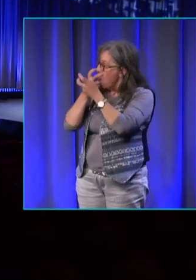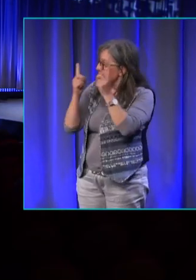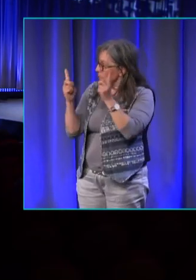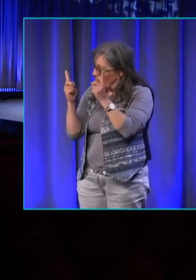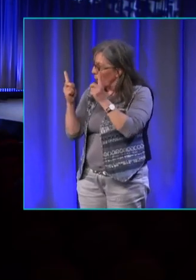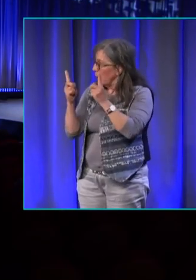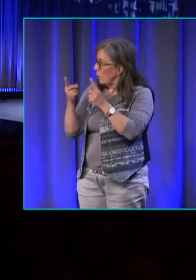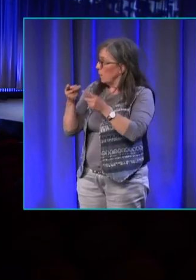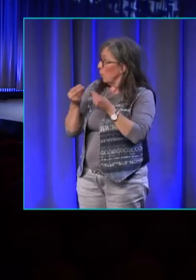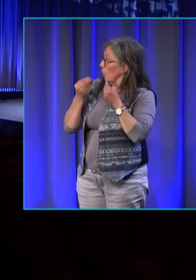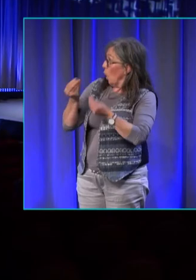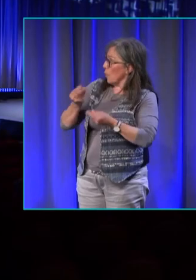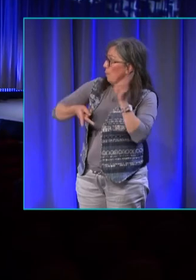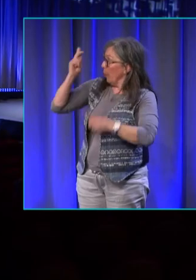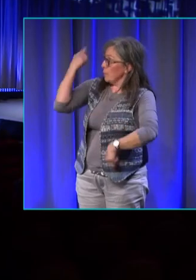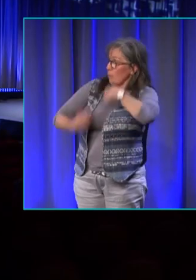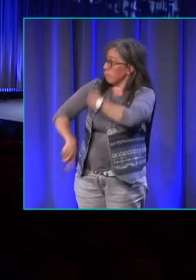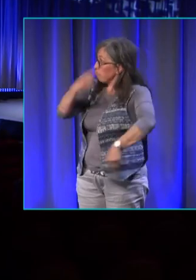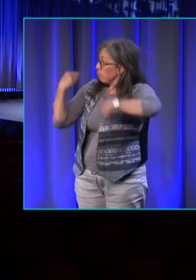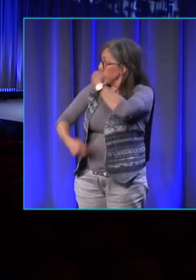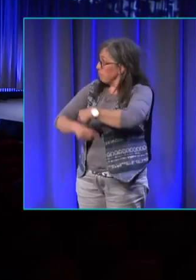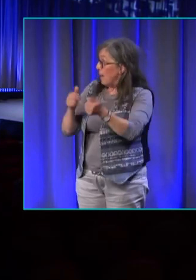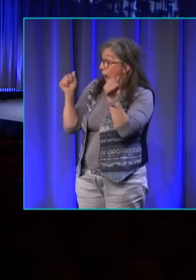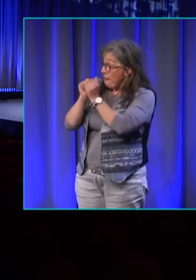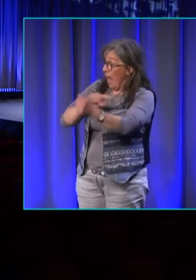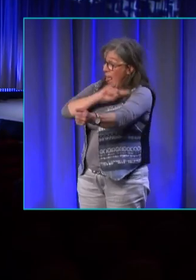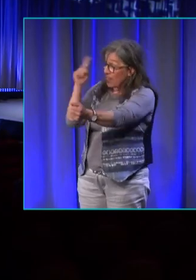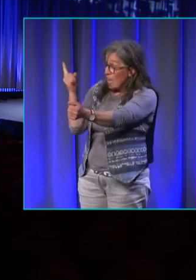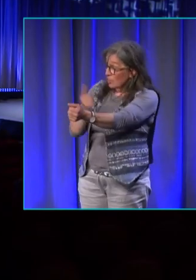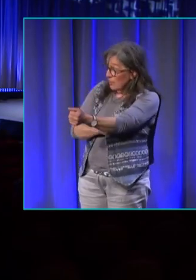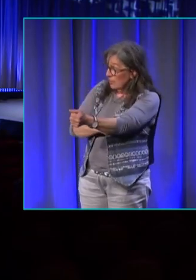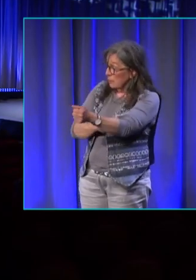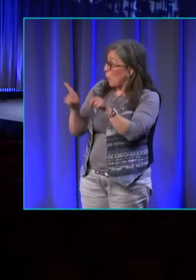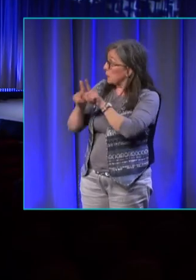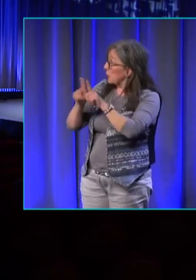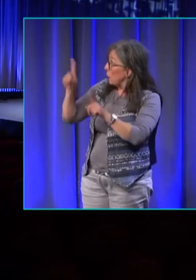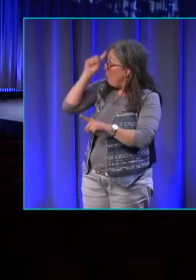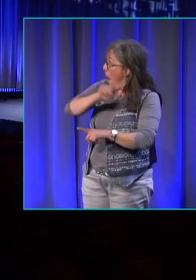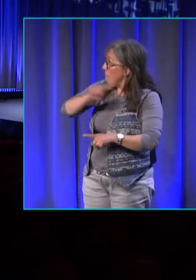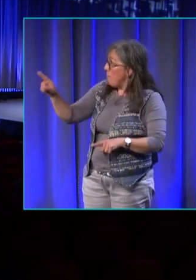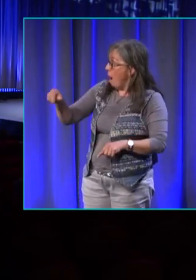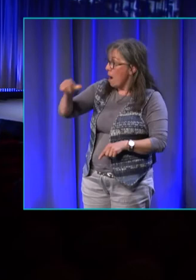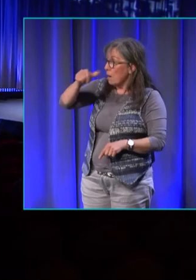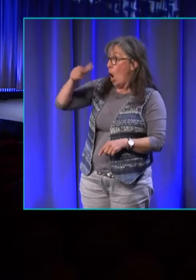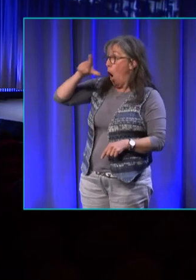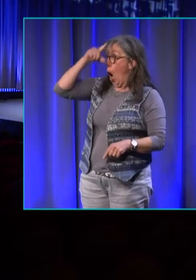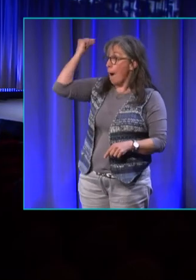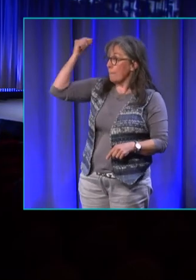Ça veut dire qu'un garçon petit qui a des muscles plus courts, est-ce qu'il a plus